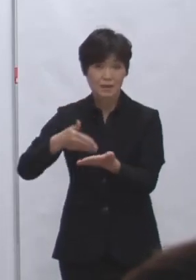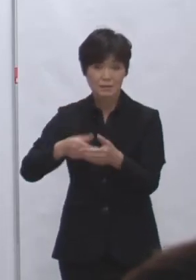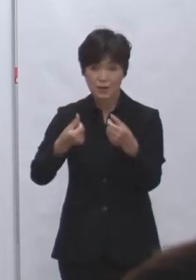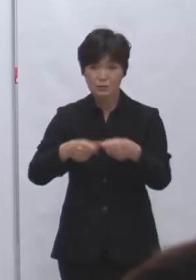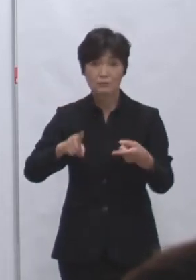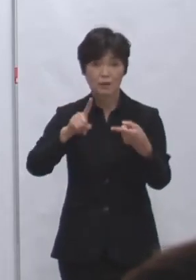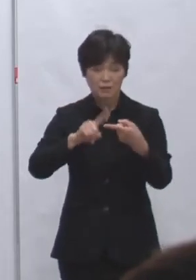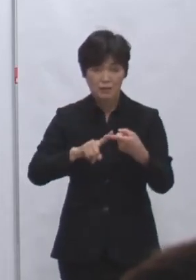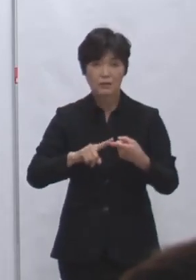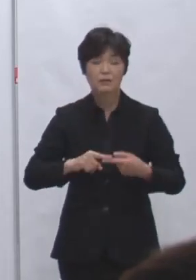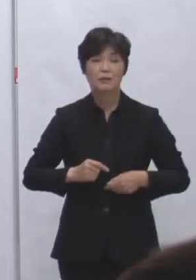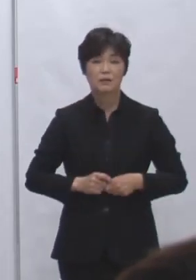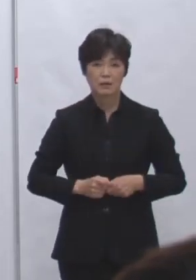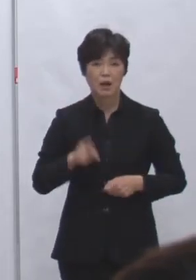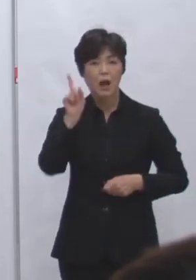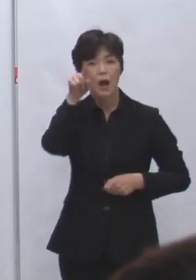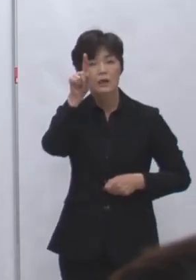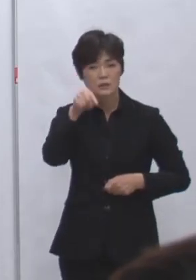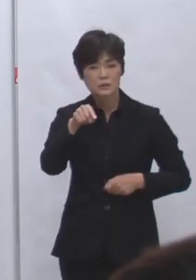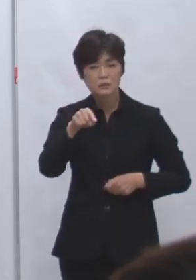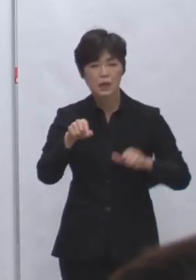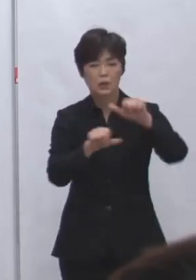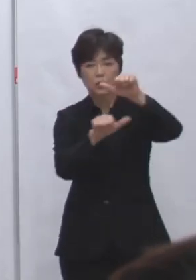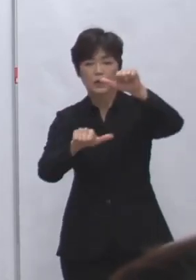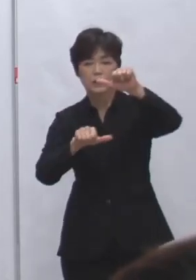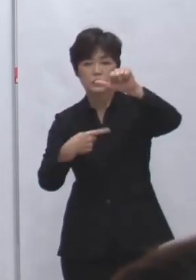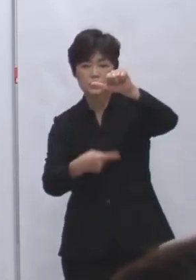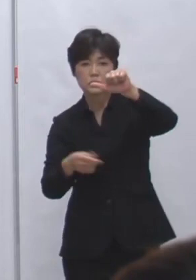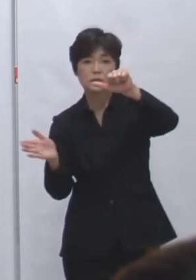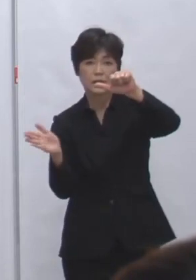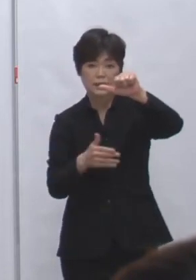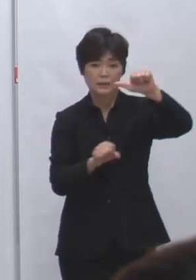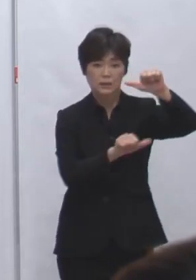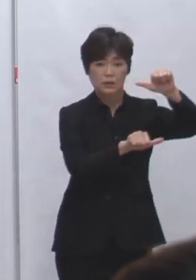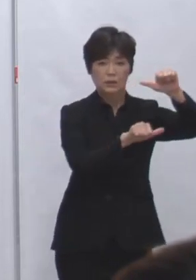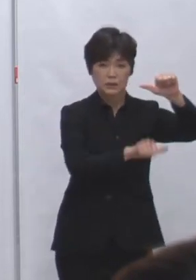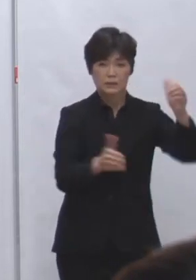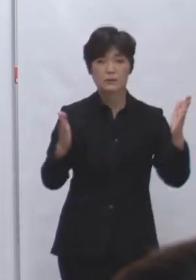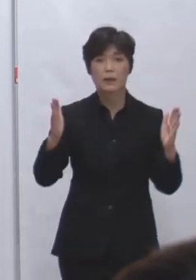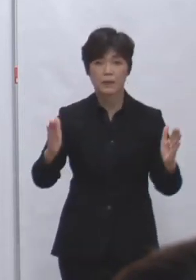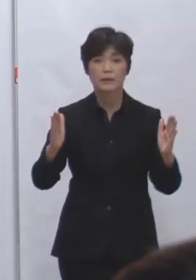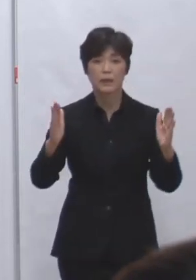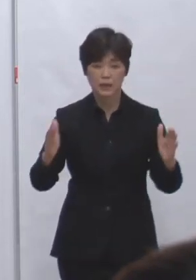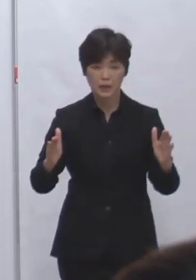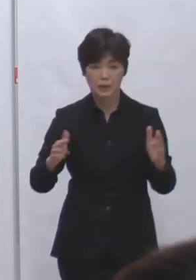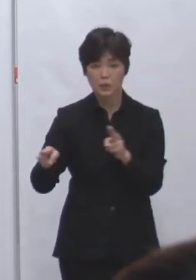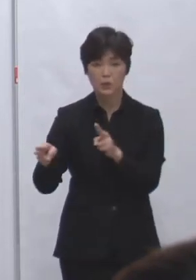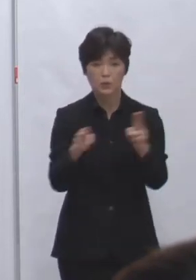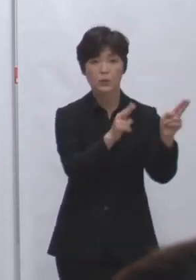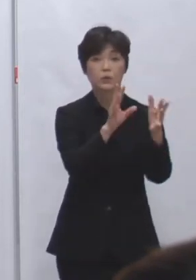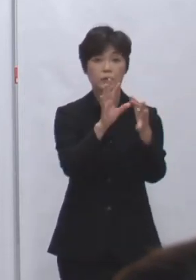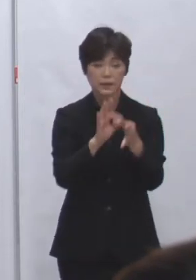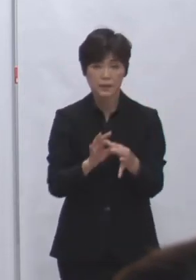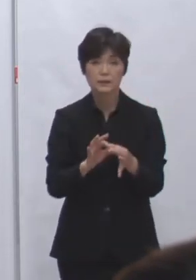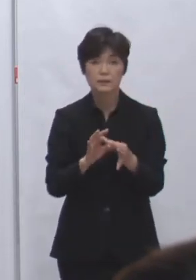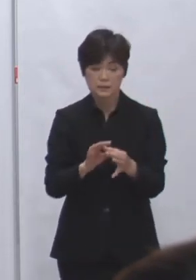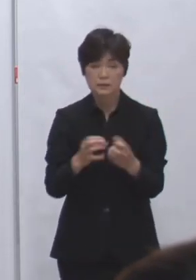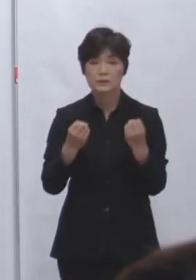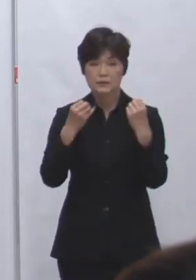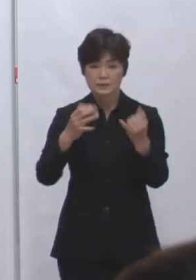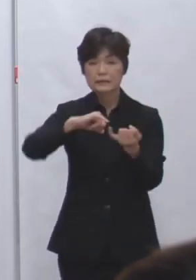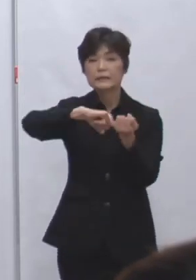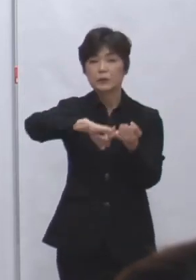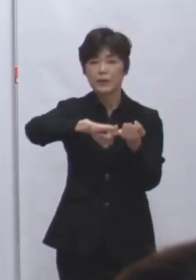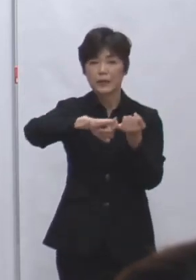体的にですね、明日の5月1日から5月5日までの旅行に関する新規の